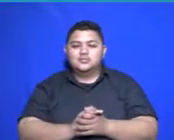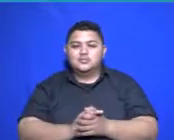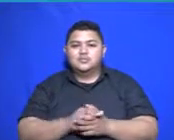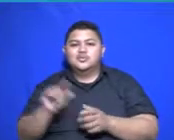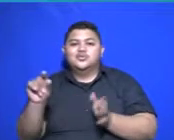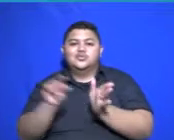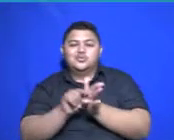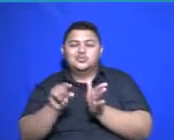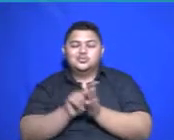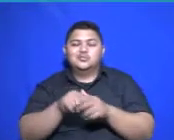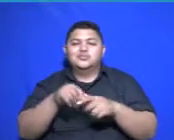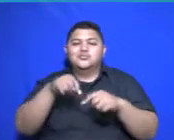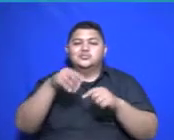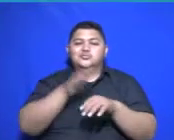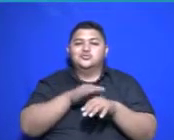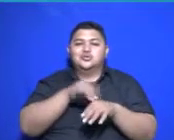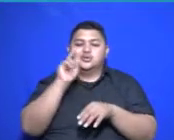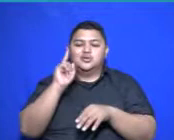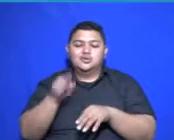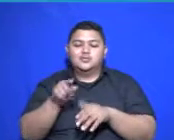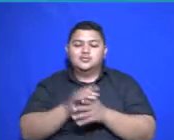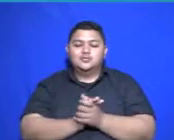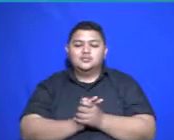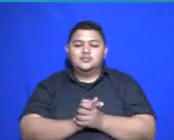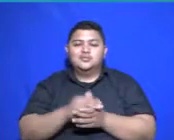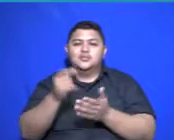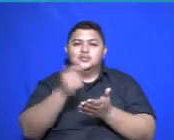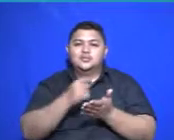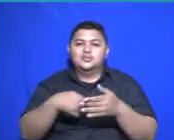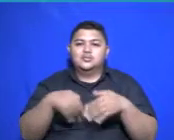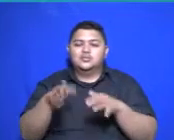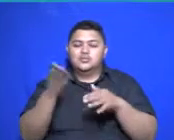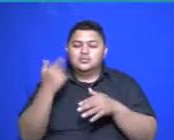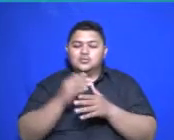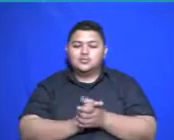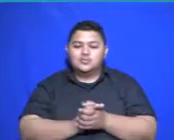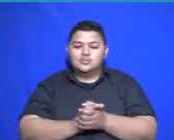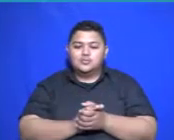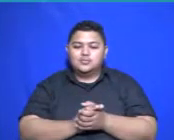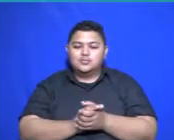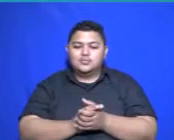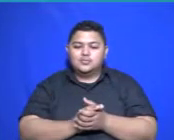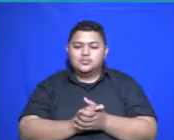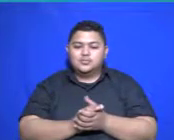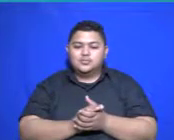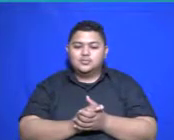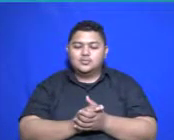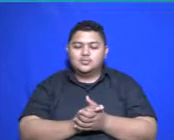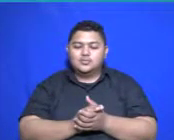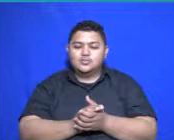undang-undang pemajuan budaya tadi, ini berdasarkan catatan yang sudah kami sampaikan, yaitu meliputi cagar